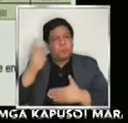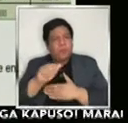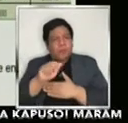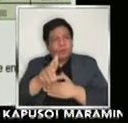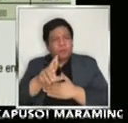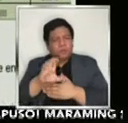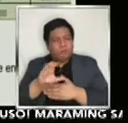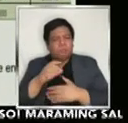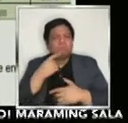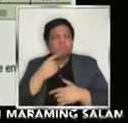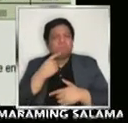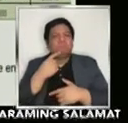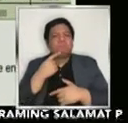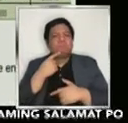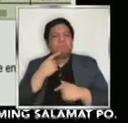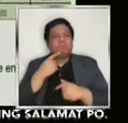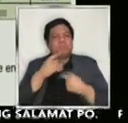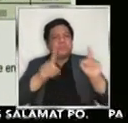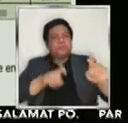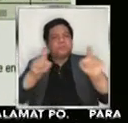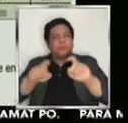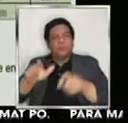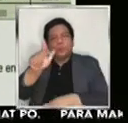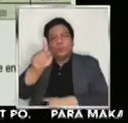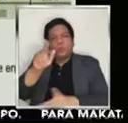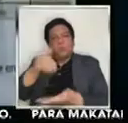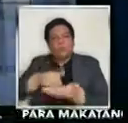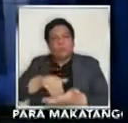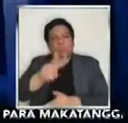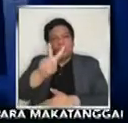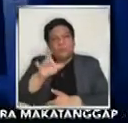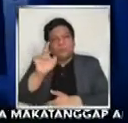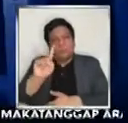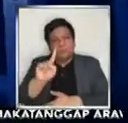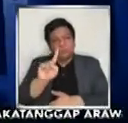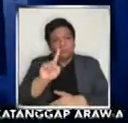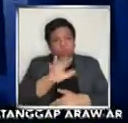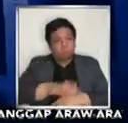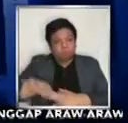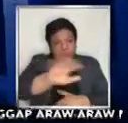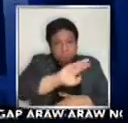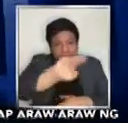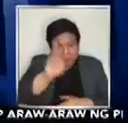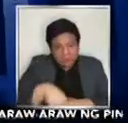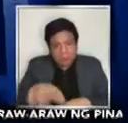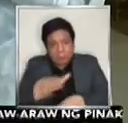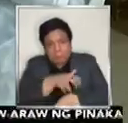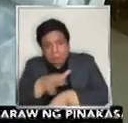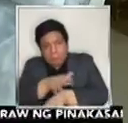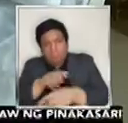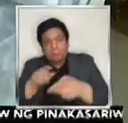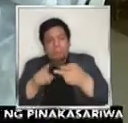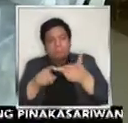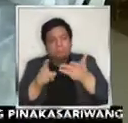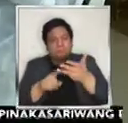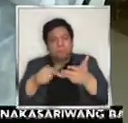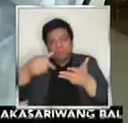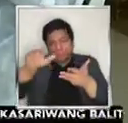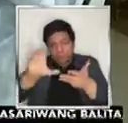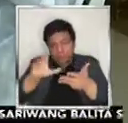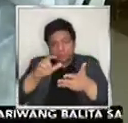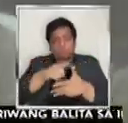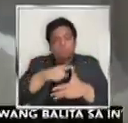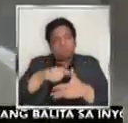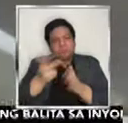na sila ng 31,000 281 sa mga syudad tulad ng Maynila, Makati, Quezon City, Pasig at Antipolo. Plano rin